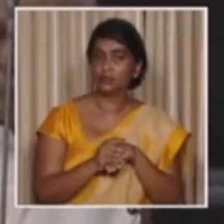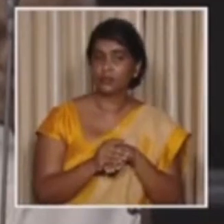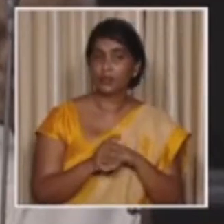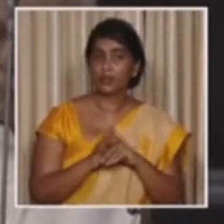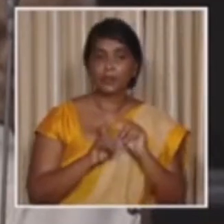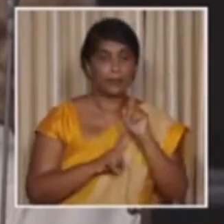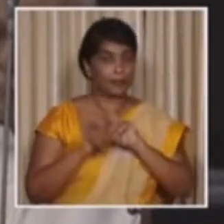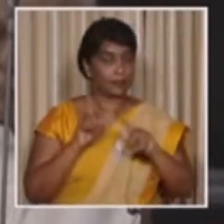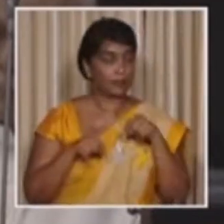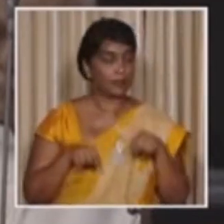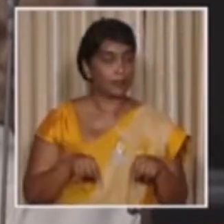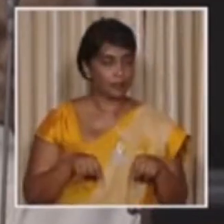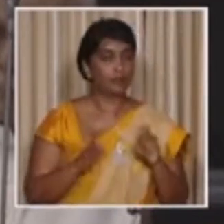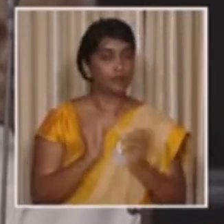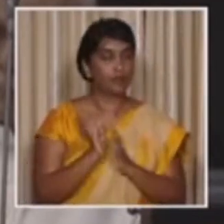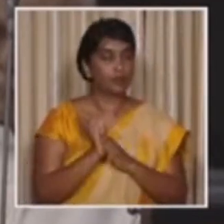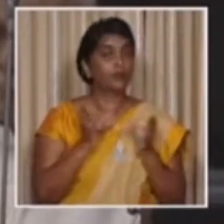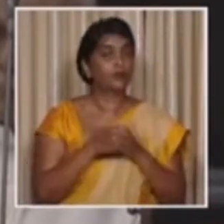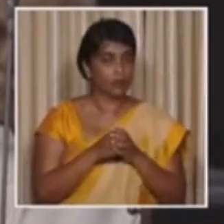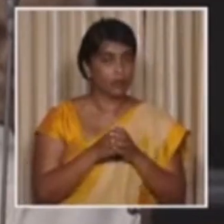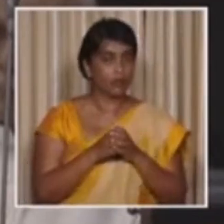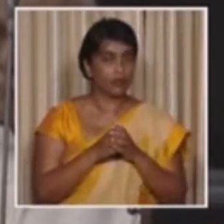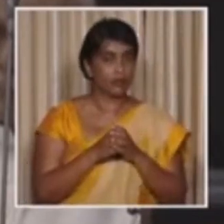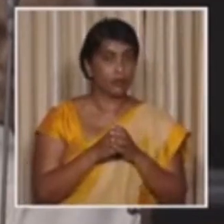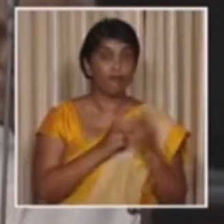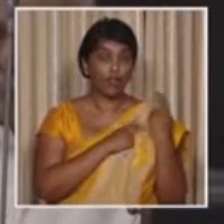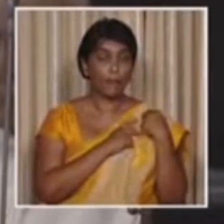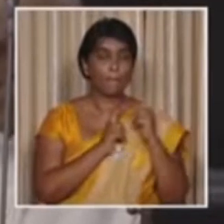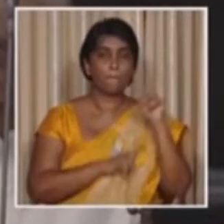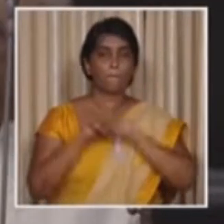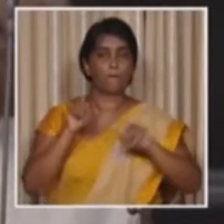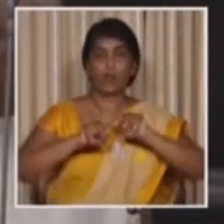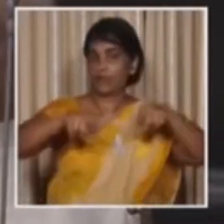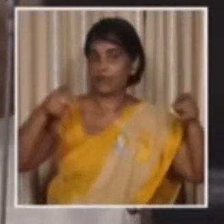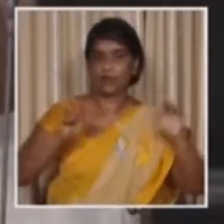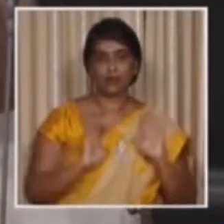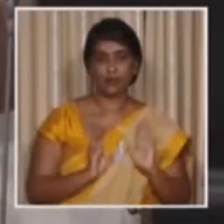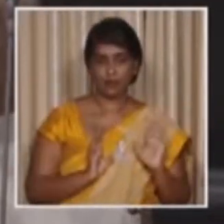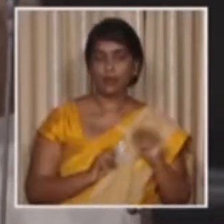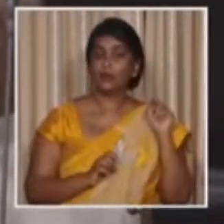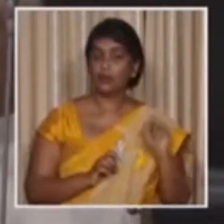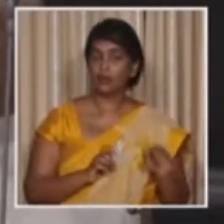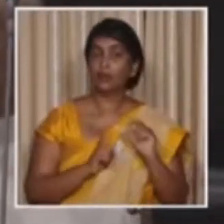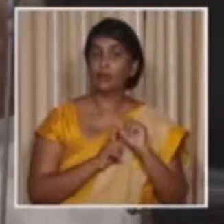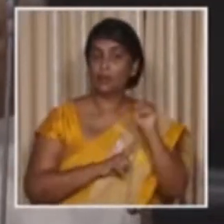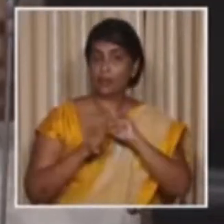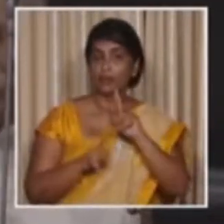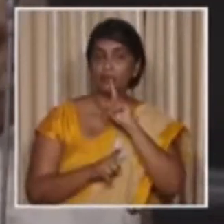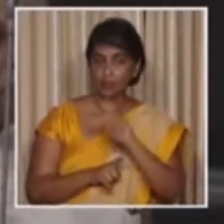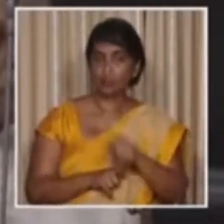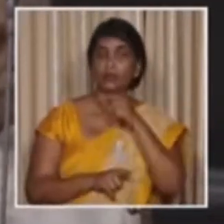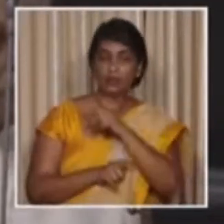සභාව මේ කොමිෂන් සභාව වග් කියන්නේ පාර්ලිමේන්තුවට වෙන කාටවත් නෙමෙයි. එහෙනම් මේ සභාවෙන් අහන්න